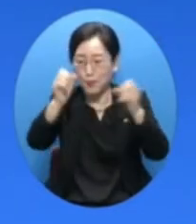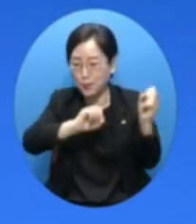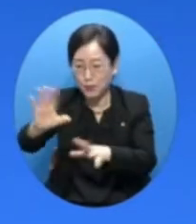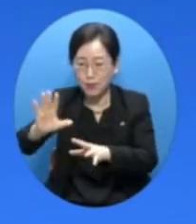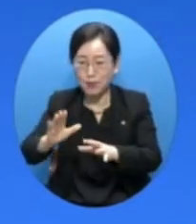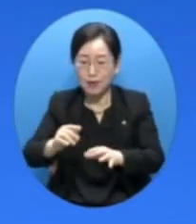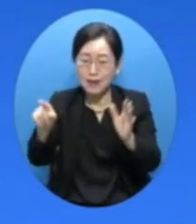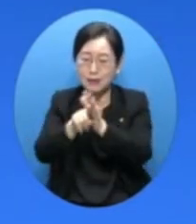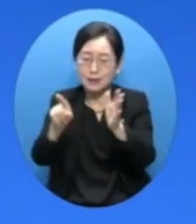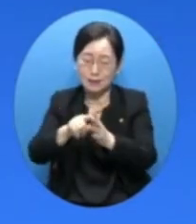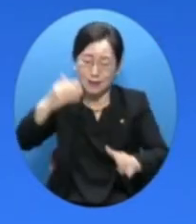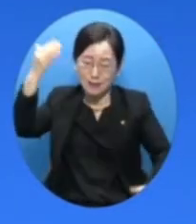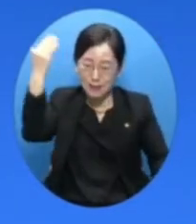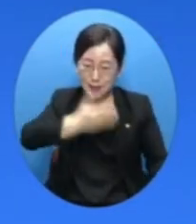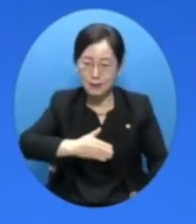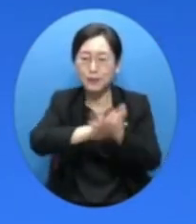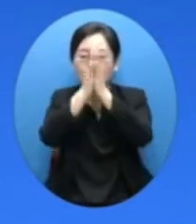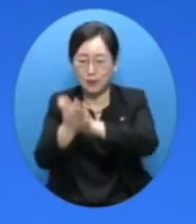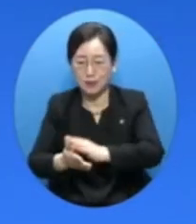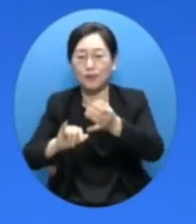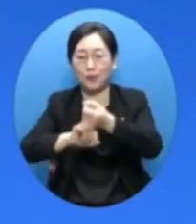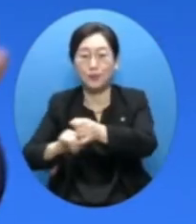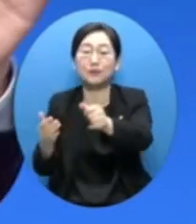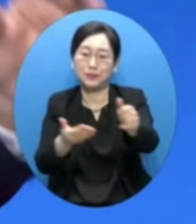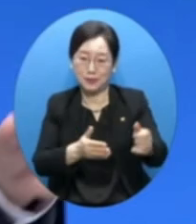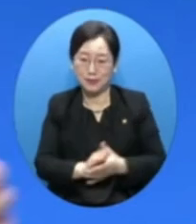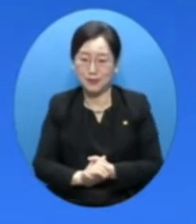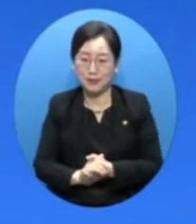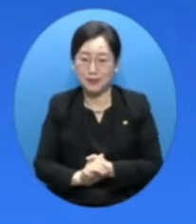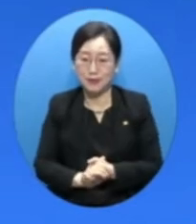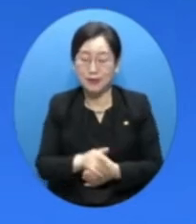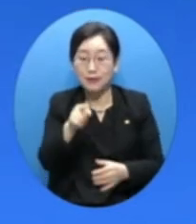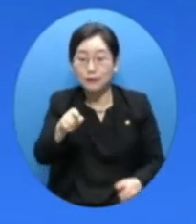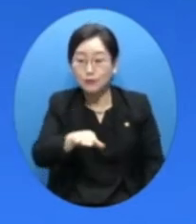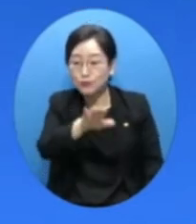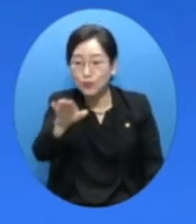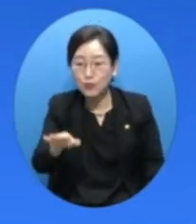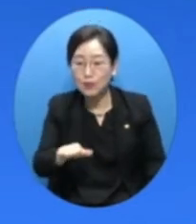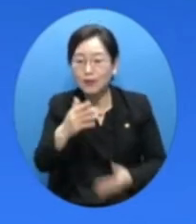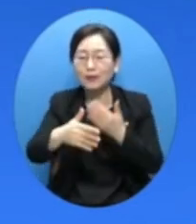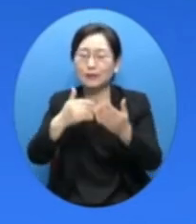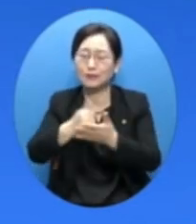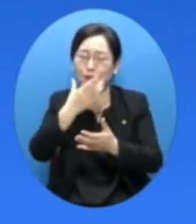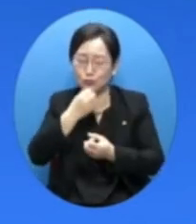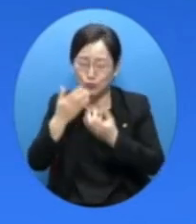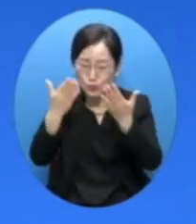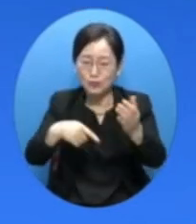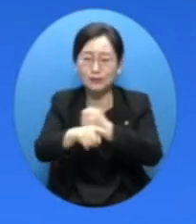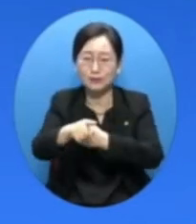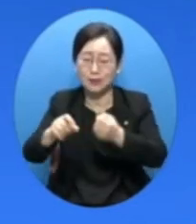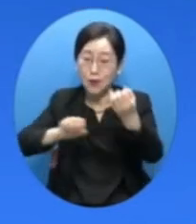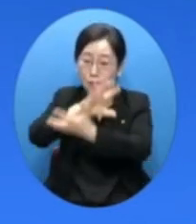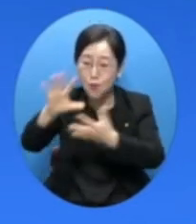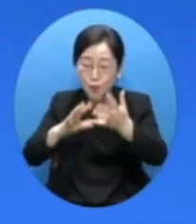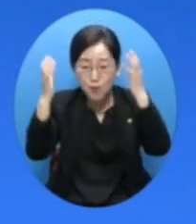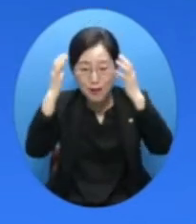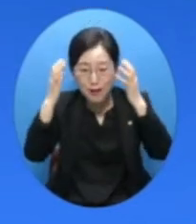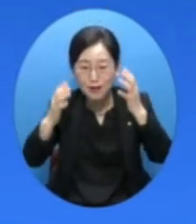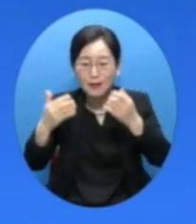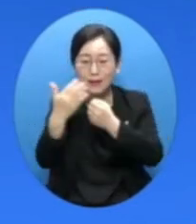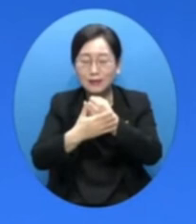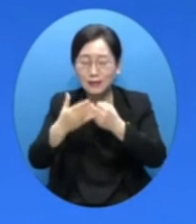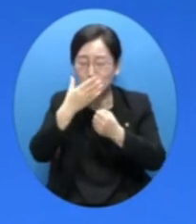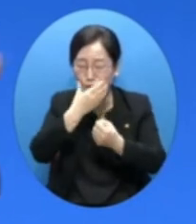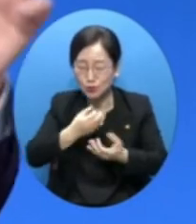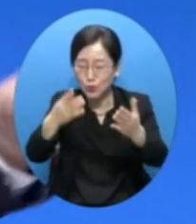전같이 변화되어 나오는 역사가 나타나야 되는 것입니다. 이것이 바로 우리에게 주신 하나님의 축복입니다. 환난은 축복입니다. 은혜입니다.